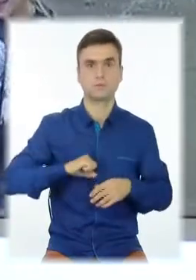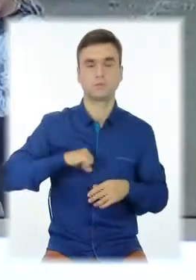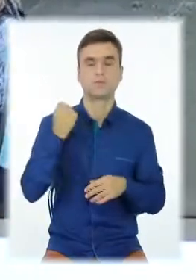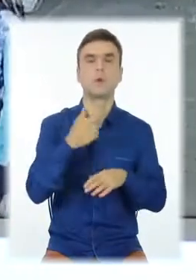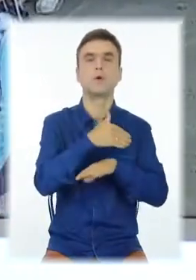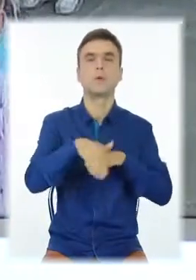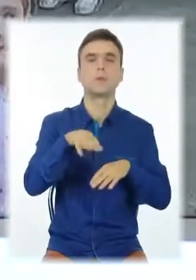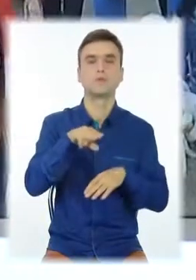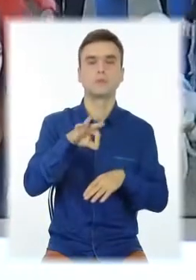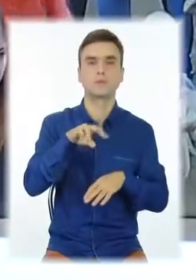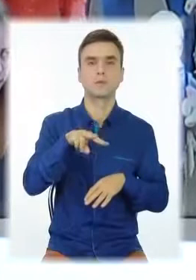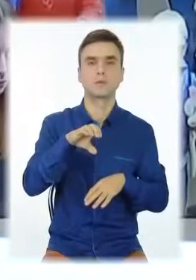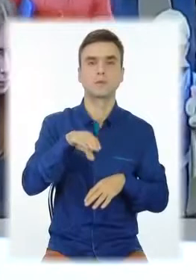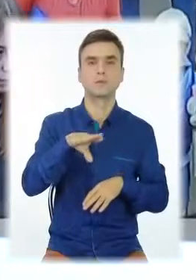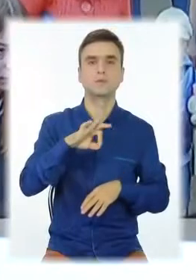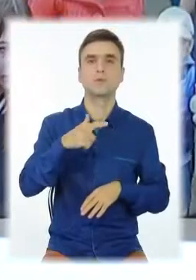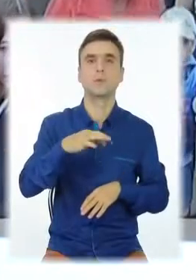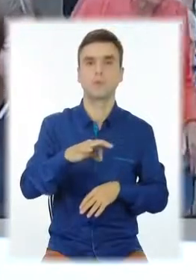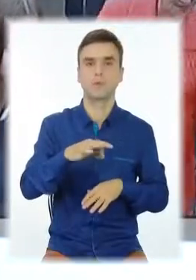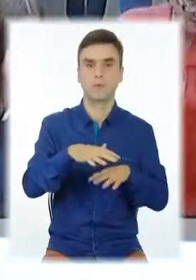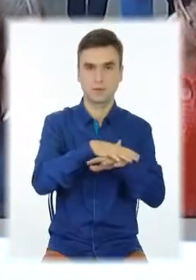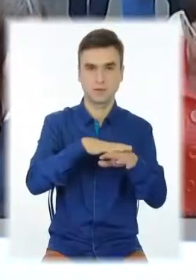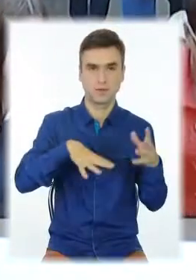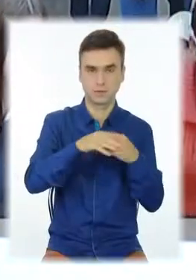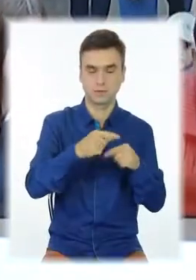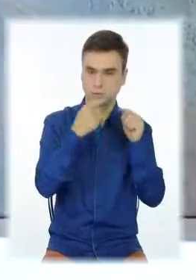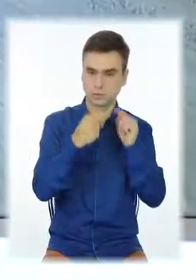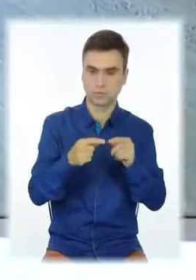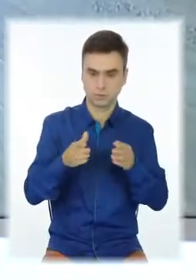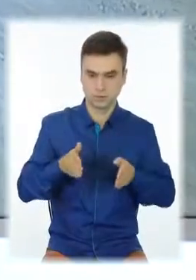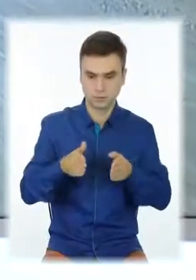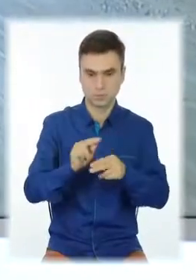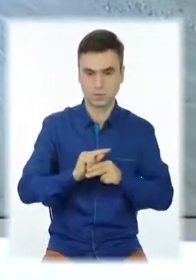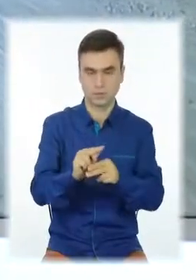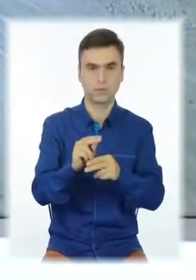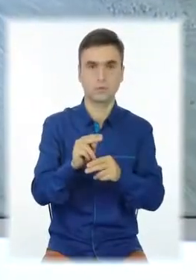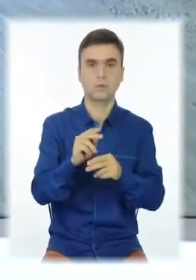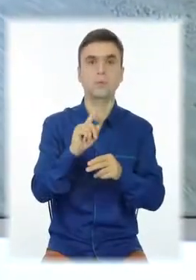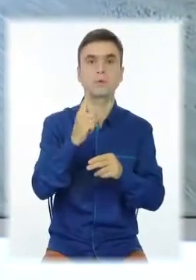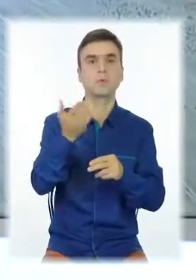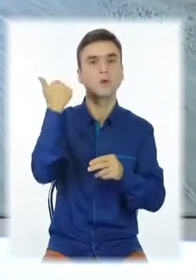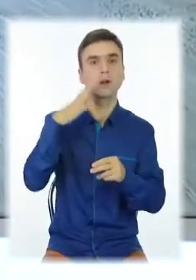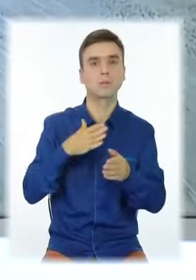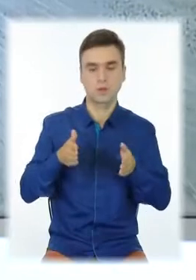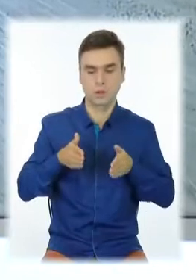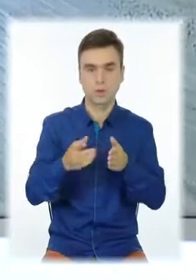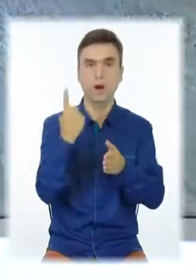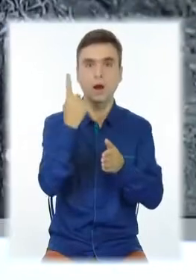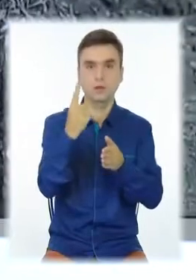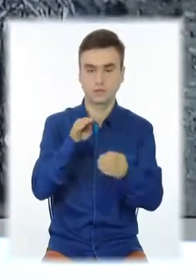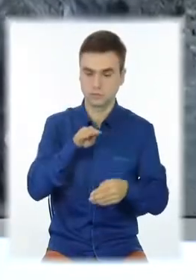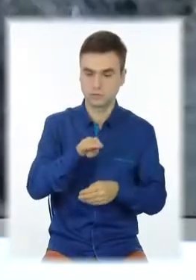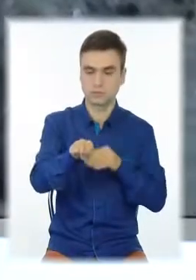на Карнаватці проти, щоб їх вулицю робили двосторонньою, бо кількість автівок збільшиться. На тепер робочі